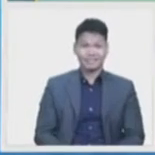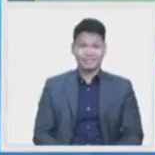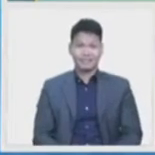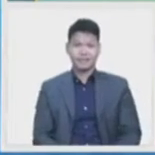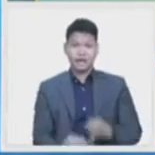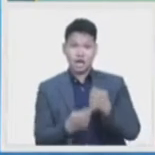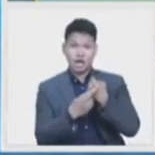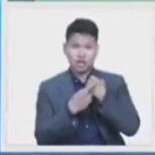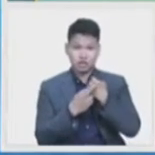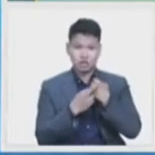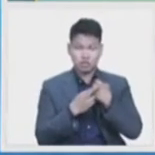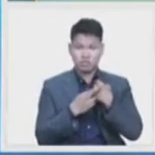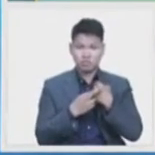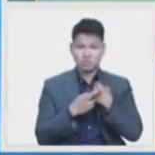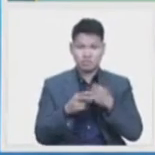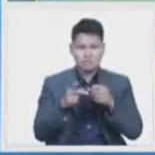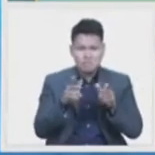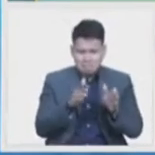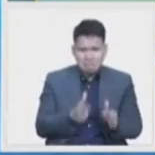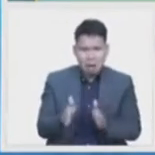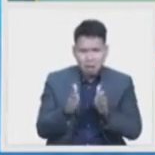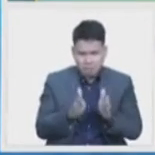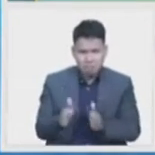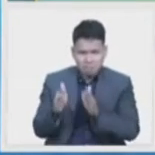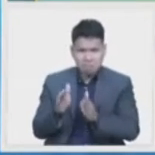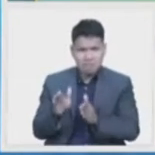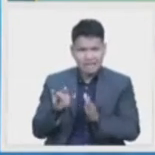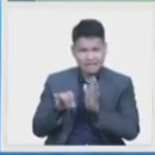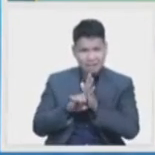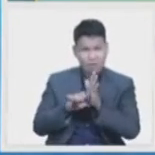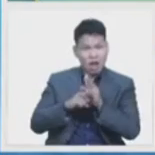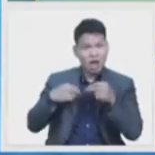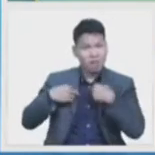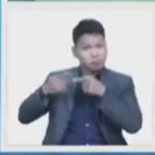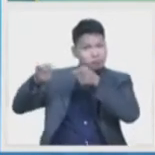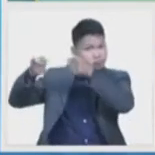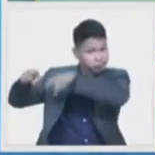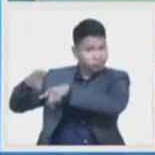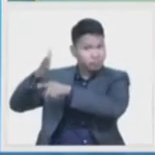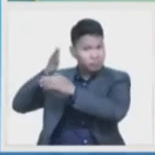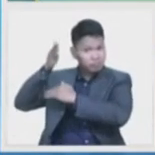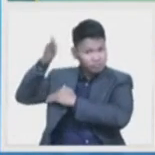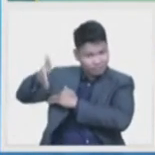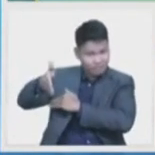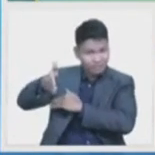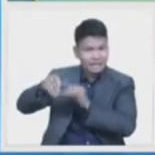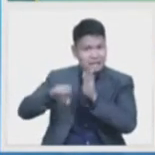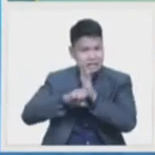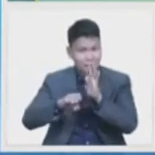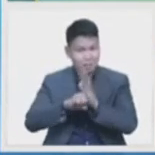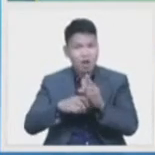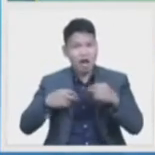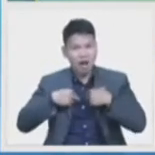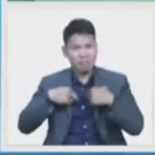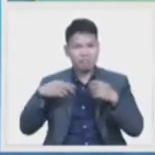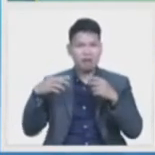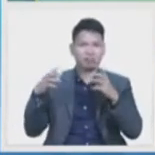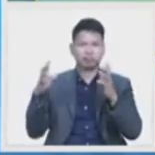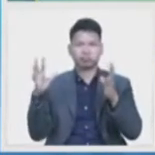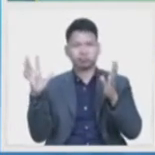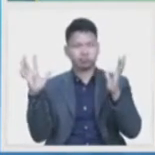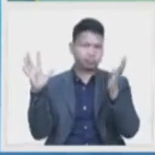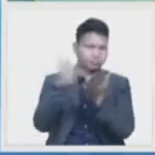naay mga katalagman. Kung dili inalang giplano nga daan, unsay buhaton kung muabot ang mga